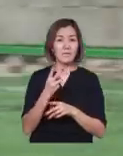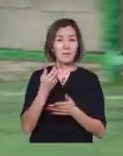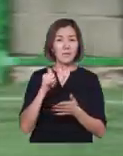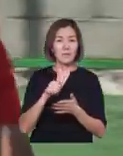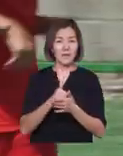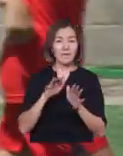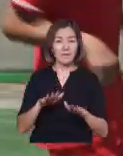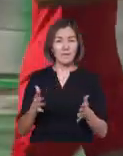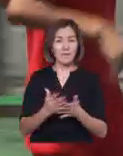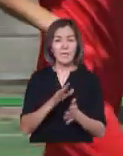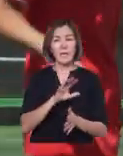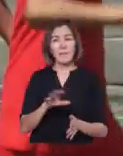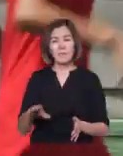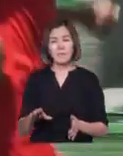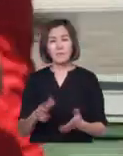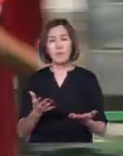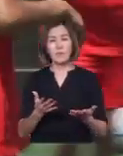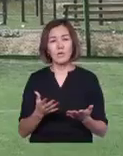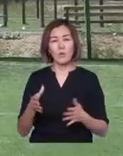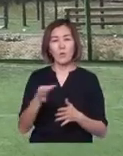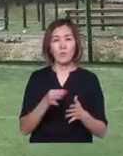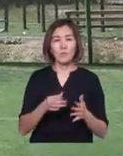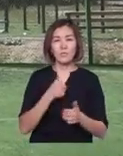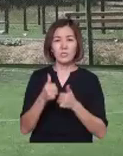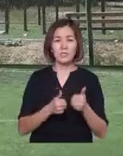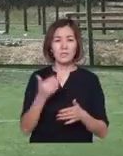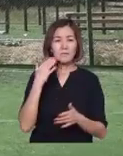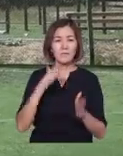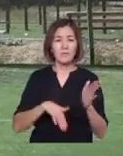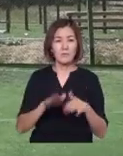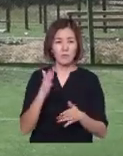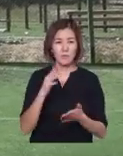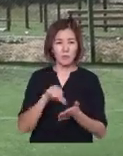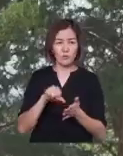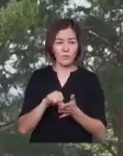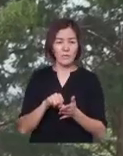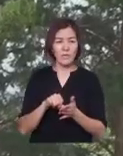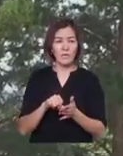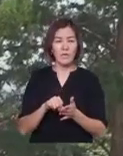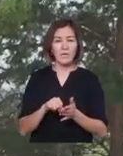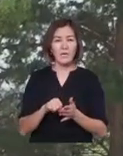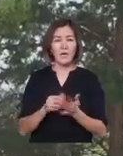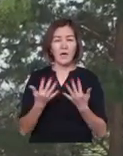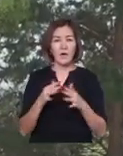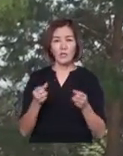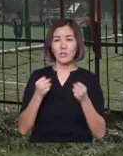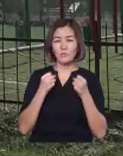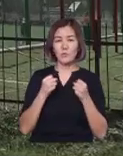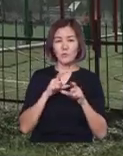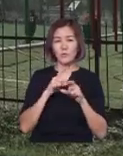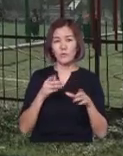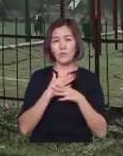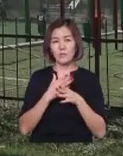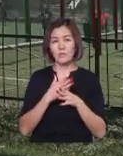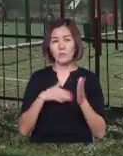еншілесе, баскетбол, футболды серік еткен өрендер облыс деңгейіндегі жарыстарда жасындай жарқылдап жүр. Бұл жетістіктердің бәріне ауылда бой көтерген спорт алаңы себеп болды дейді